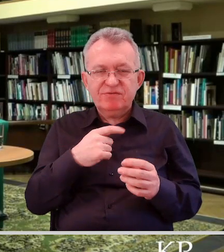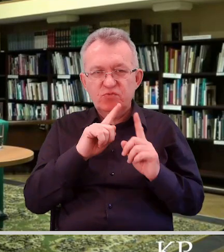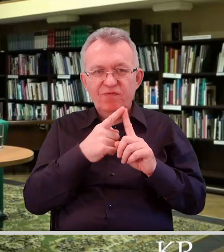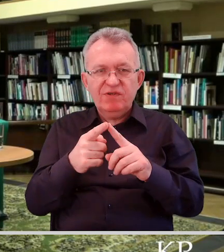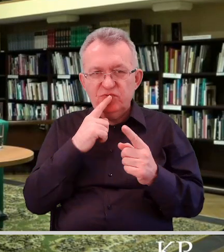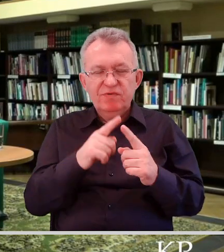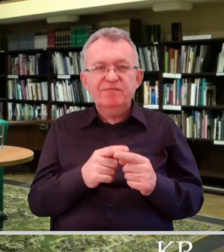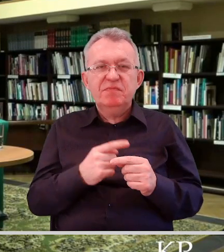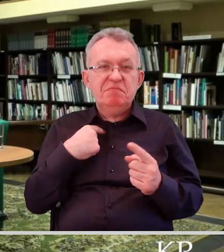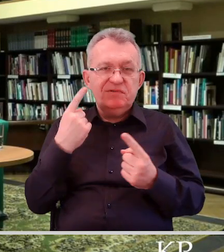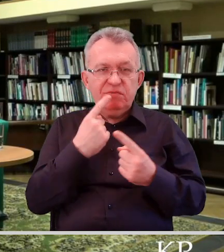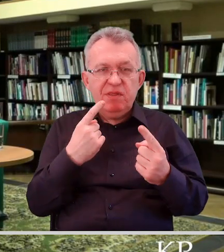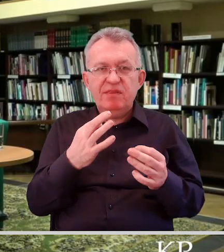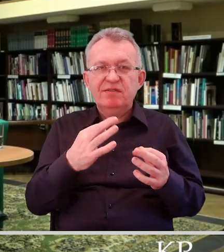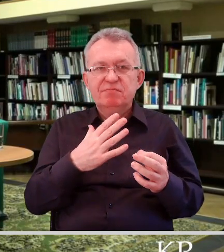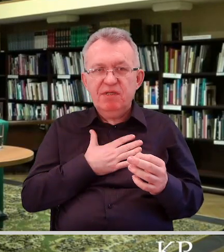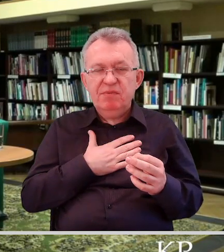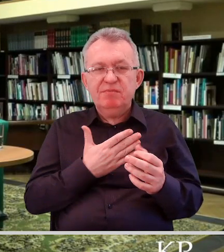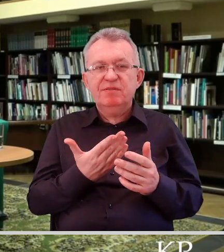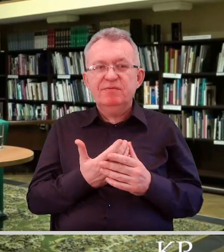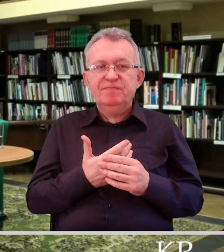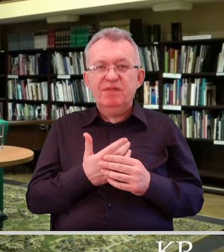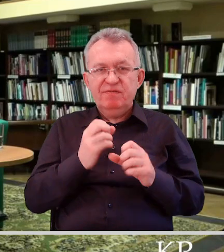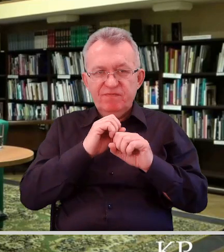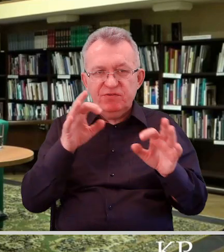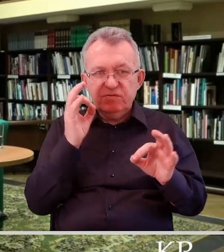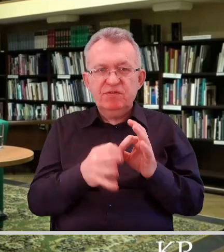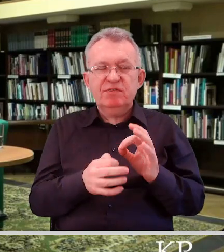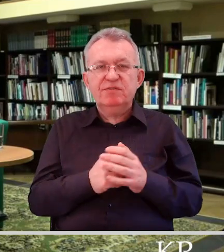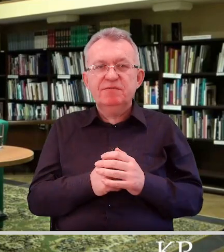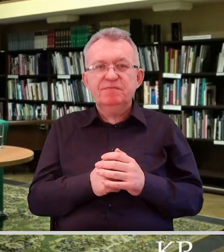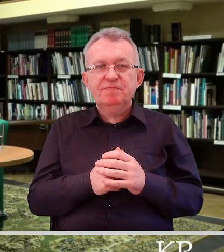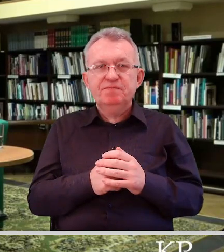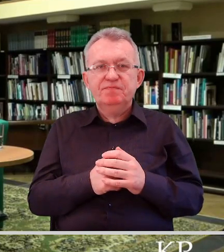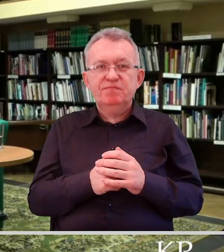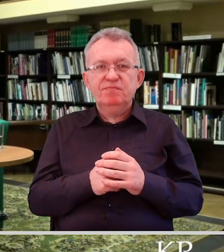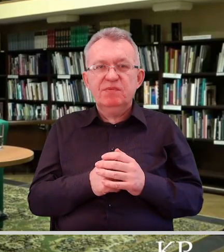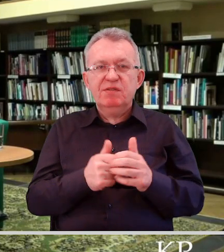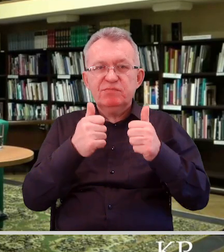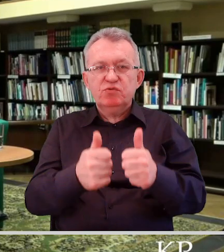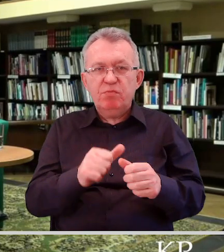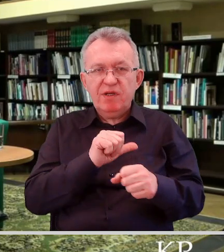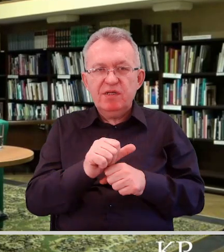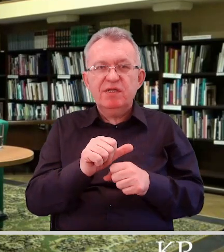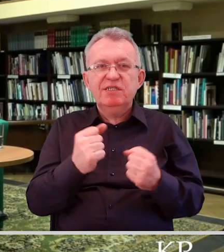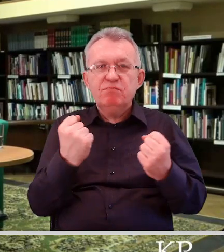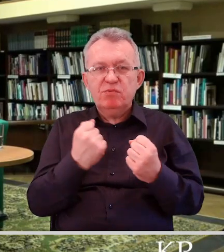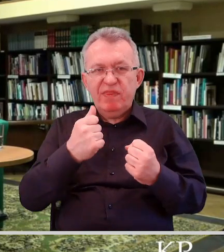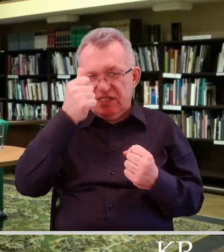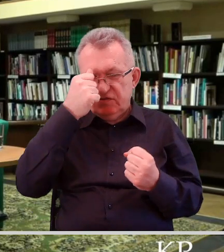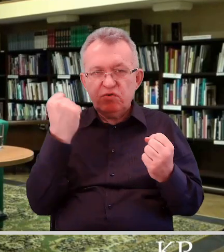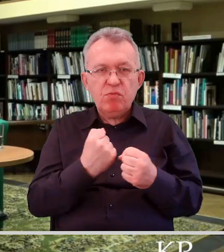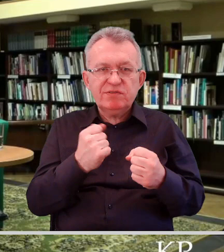Tak kombinowałyśmy, a teraz mamy wyjaśnienie, że przystupa to po prostu tak silne